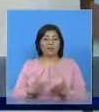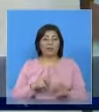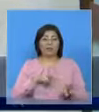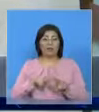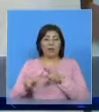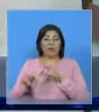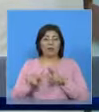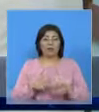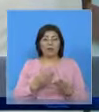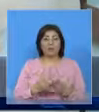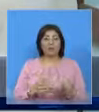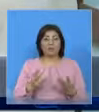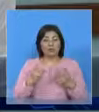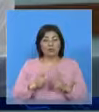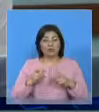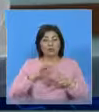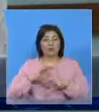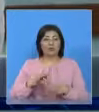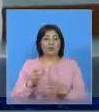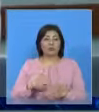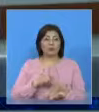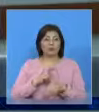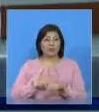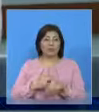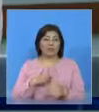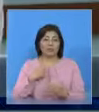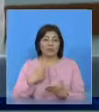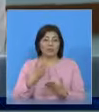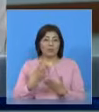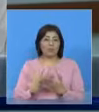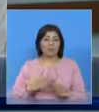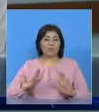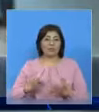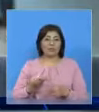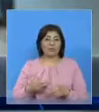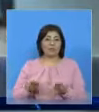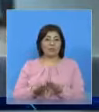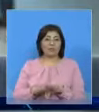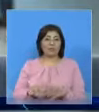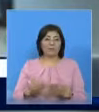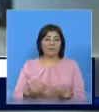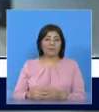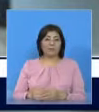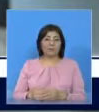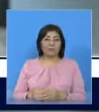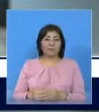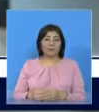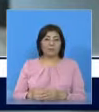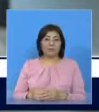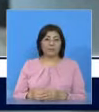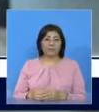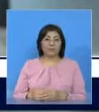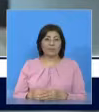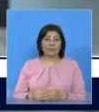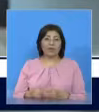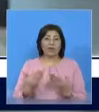бақылап, статистика жүргізіп отыр. Дәрігерлердің дерегіне жүгінсек, жағдай мынадай. Так, на сегодняшний день городской поликлинике номер